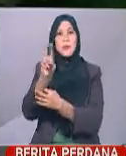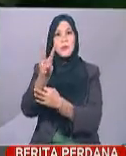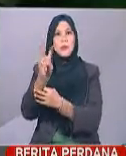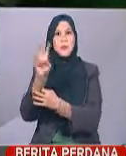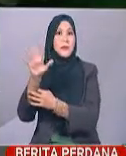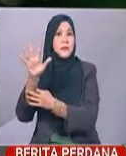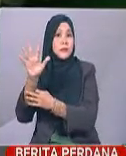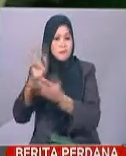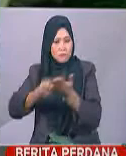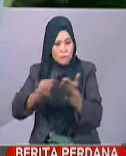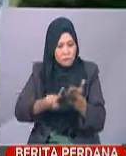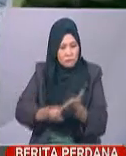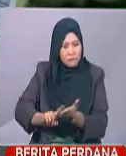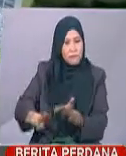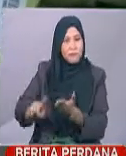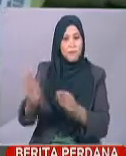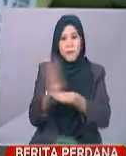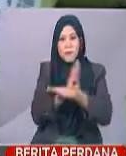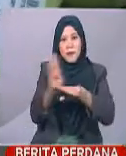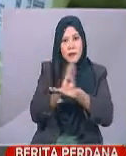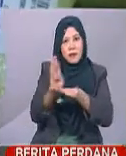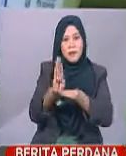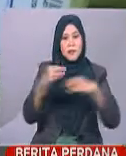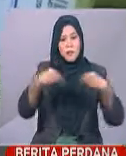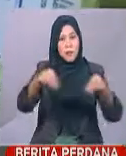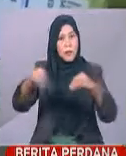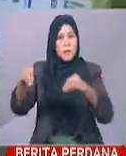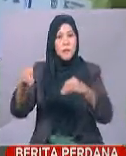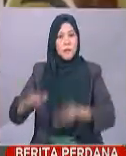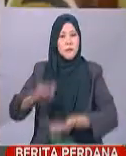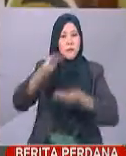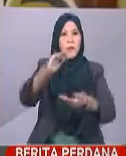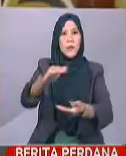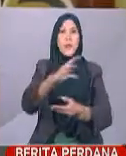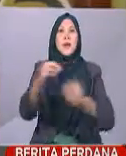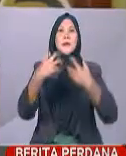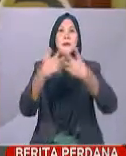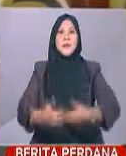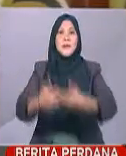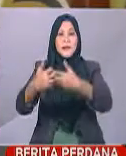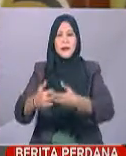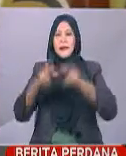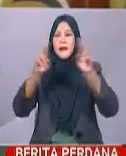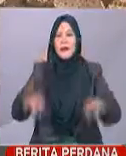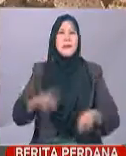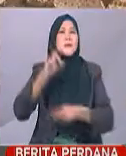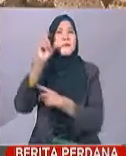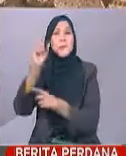1,205 pemeriksaan melibatkan peniaga, peruncit, pemborong dan pengilang. Rakyat